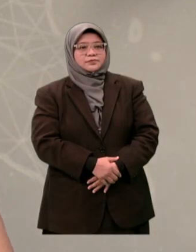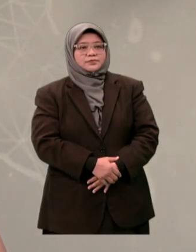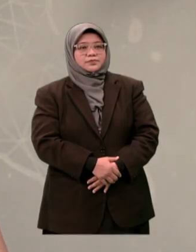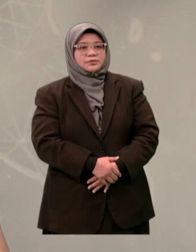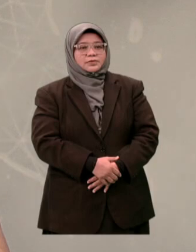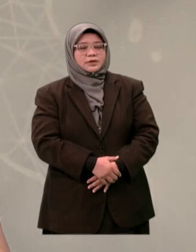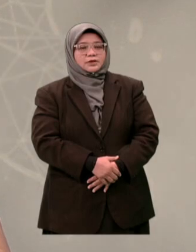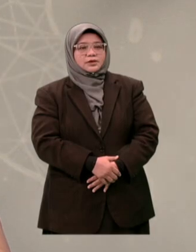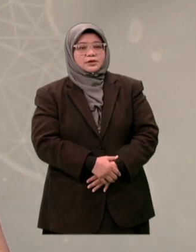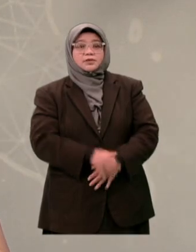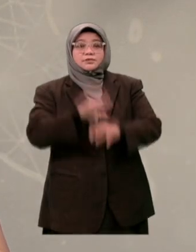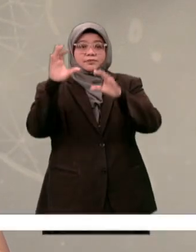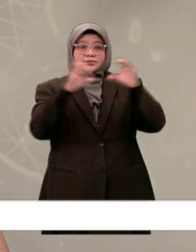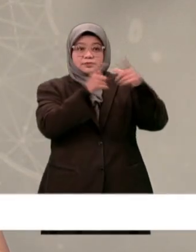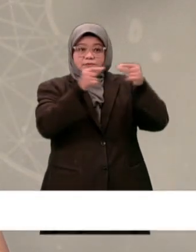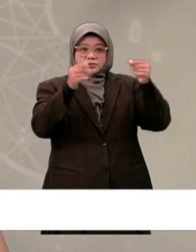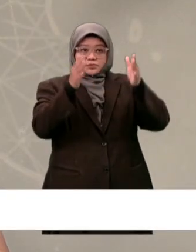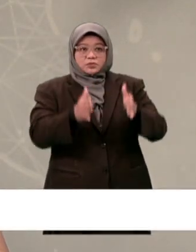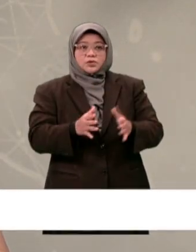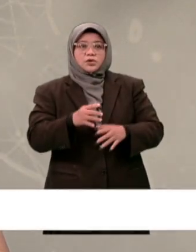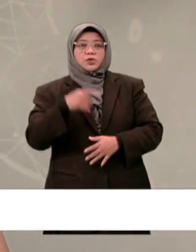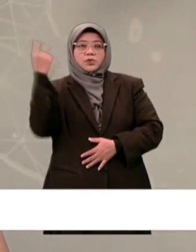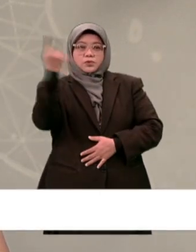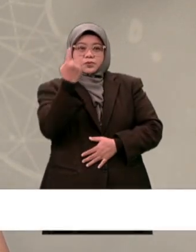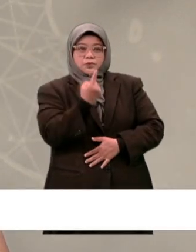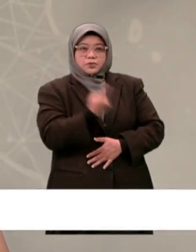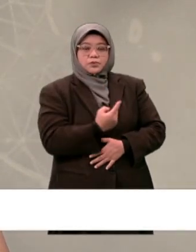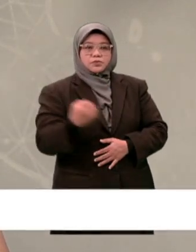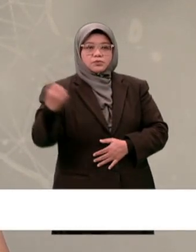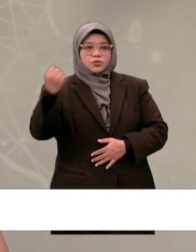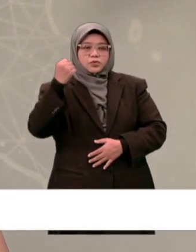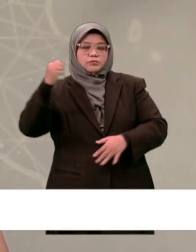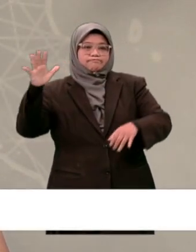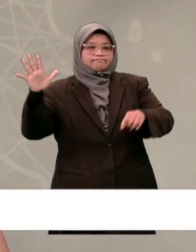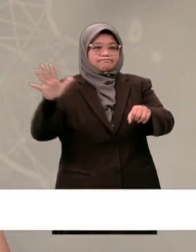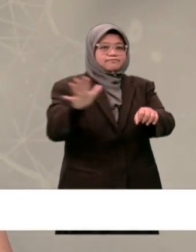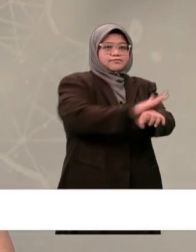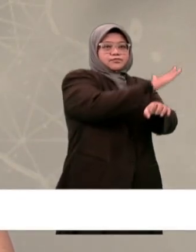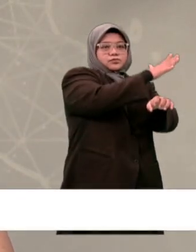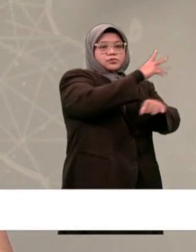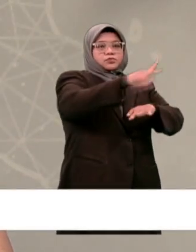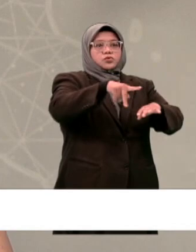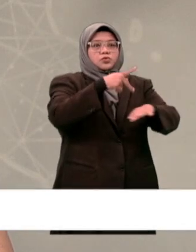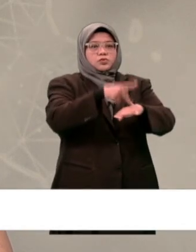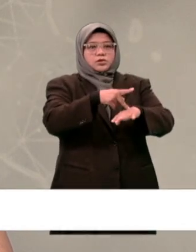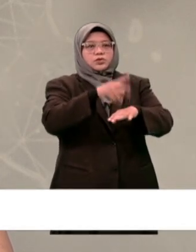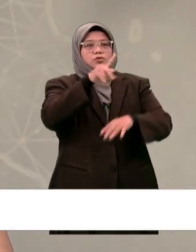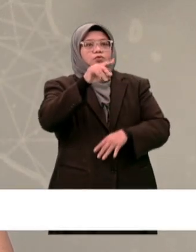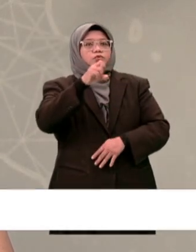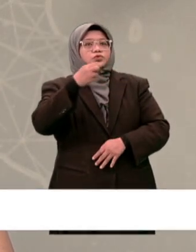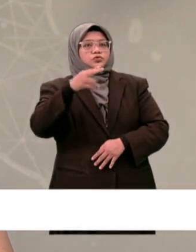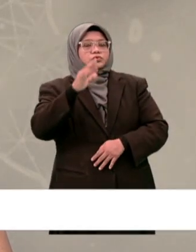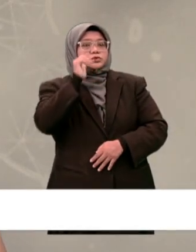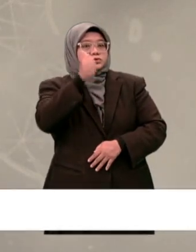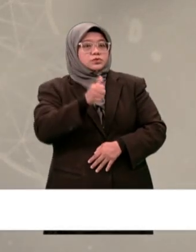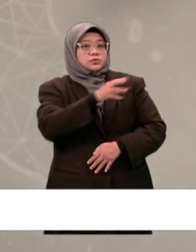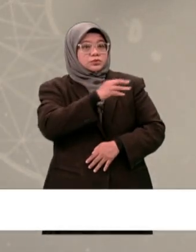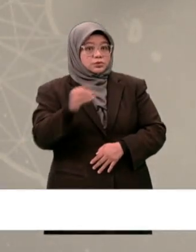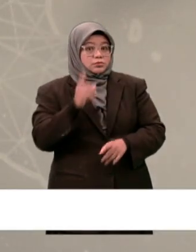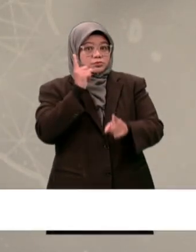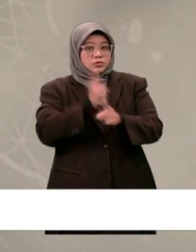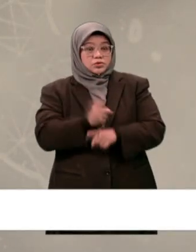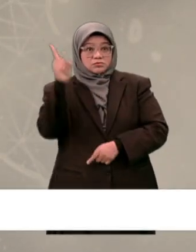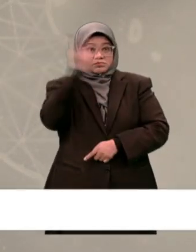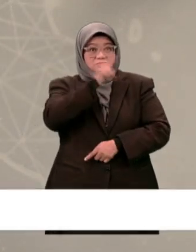pun pada Sabtu memberi anggaran Taufan kuat dijangkau membadai selatan Pulau esensi jika keadaan